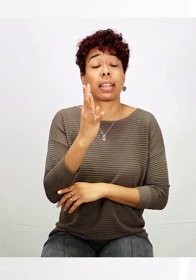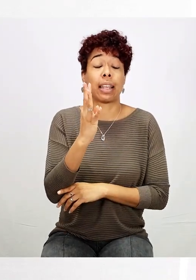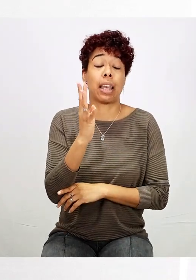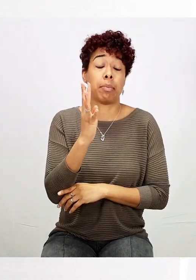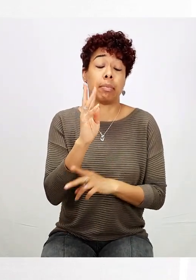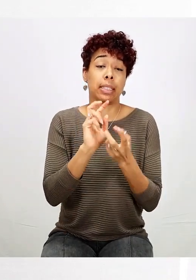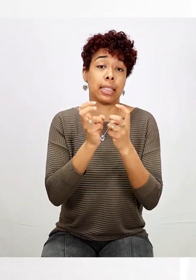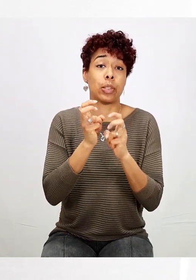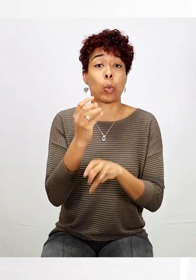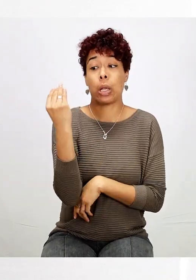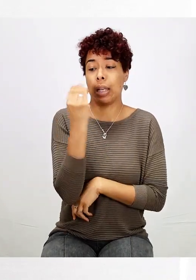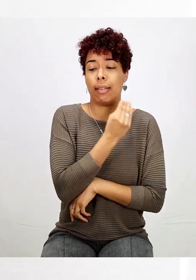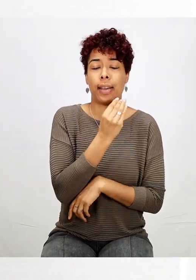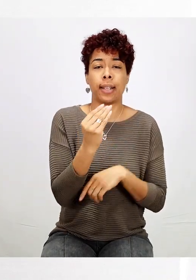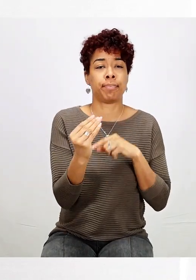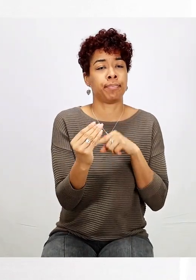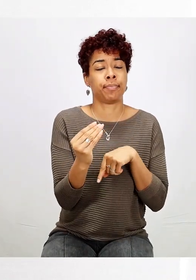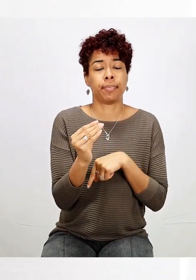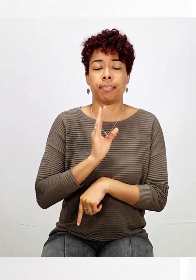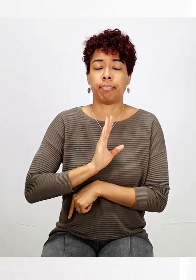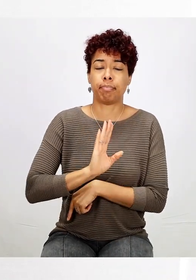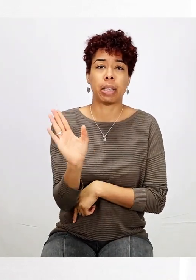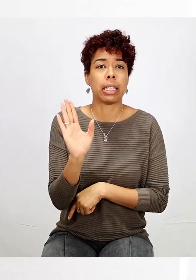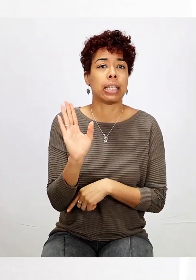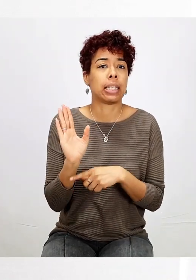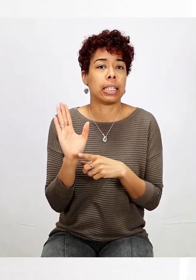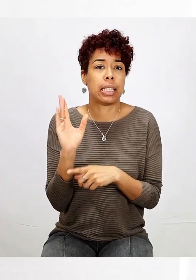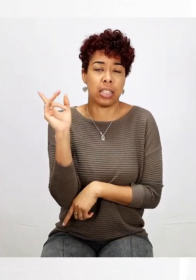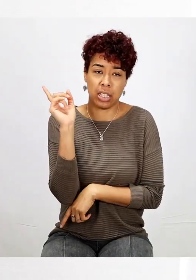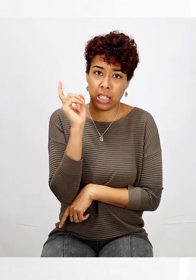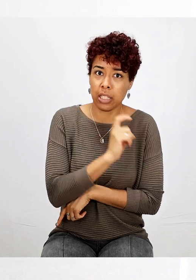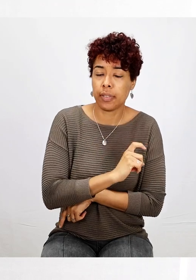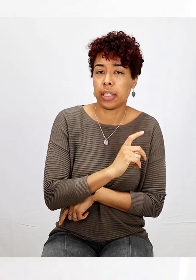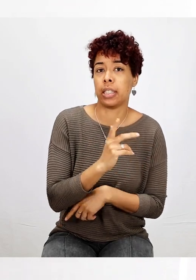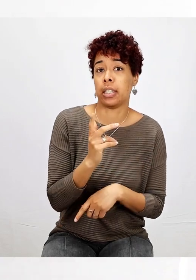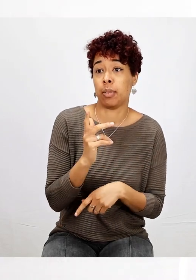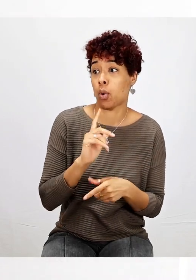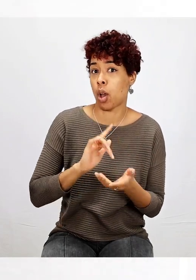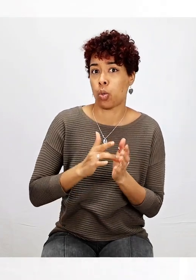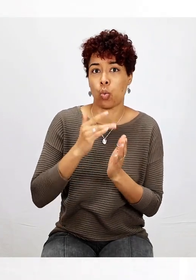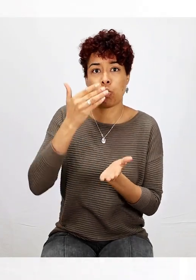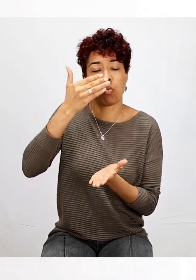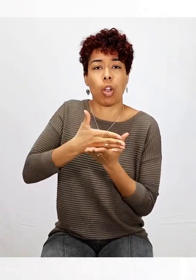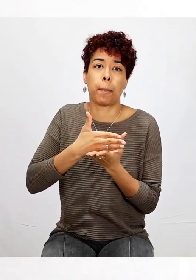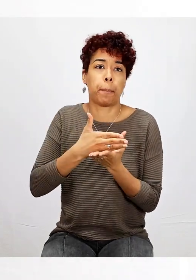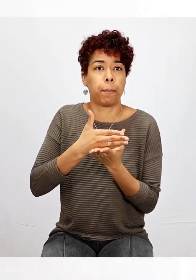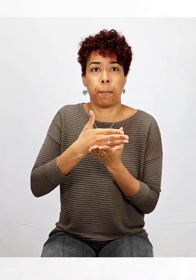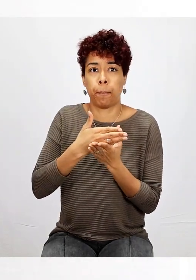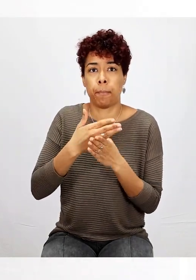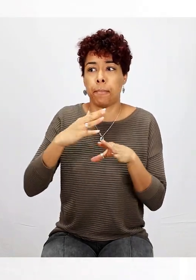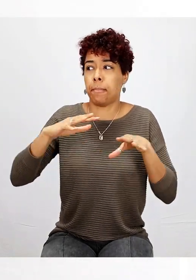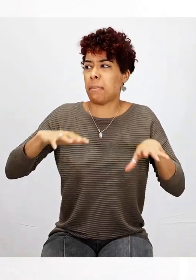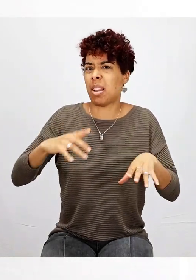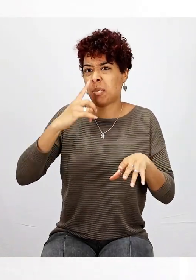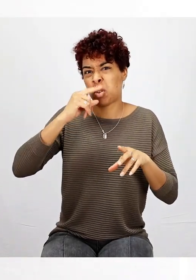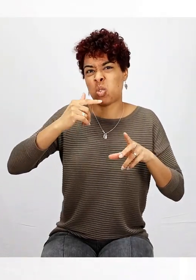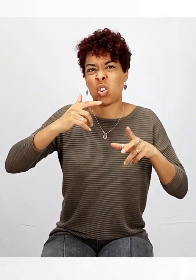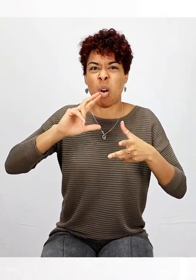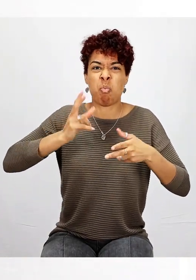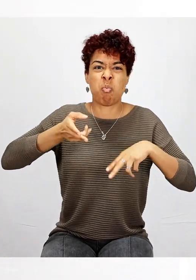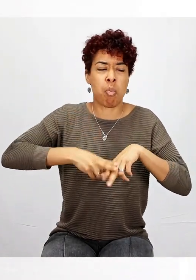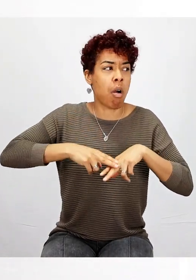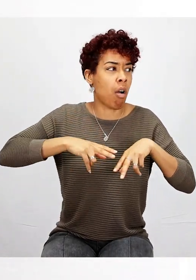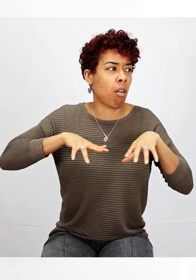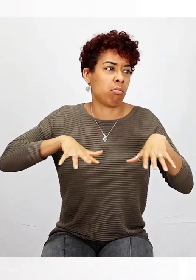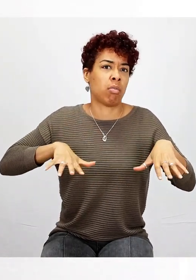l'hiver. L'hiver, c'est le temps vraiment difficile parce que tout est à l'arrêt. Et on a l'impression que tout est mort, en fait.